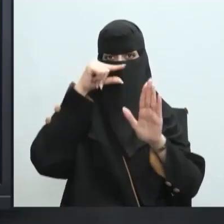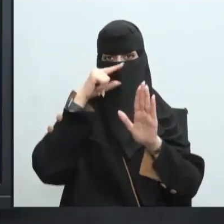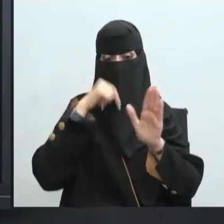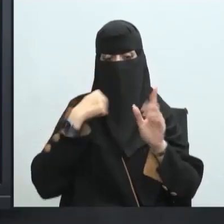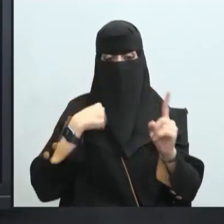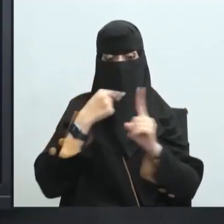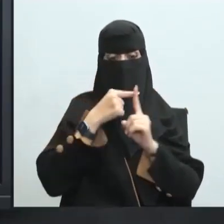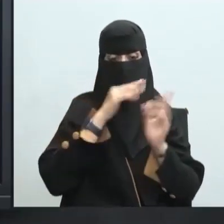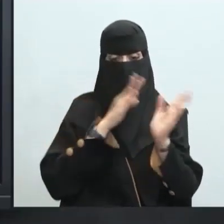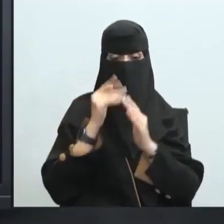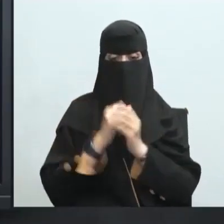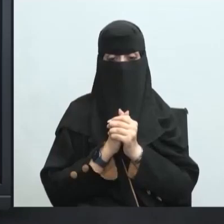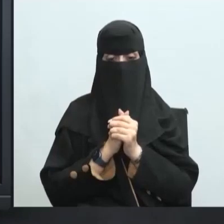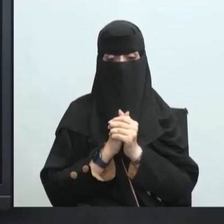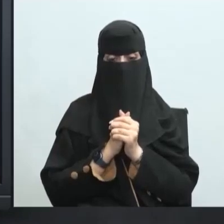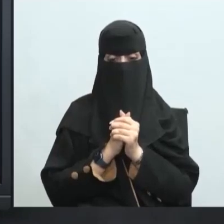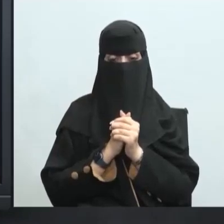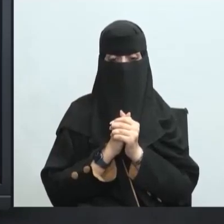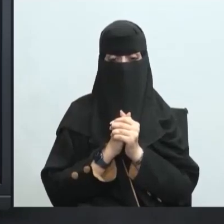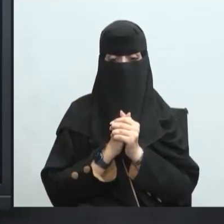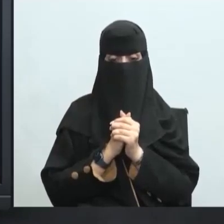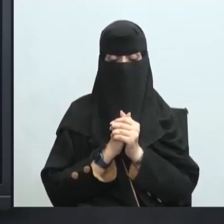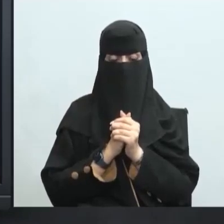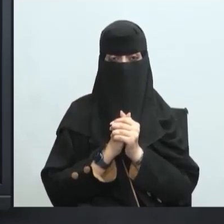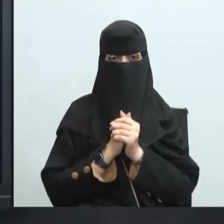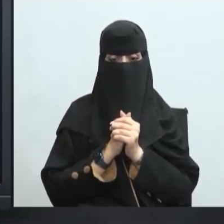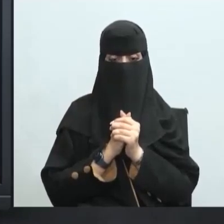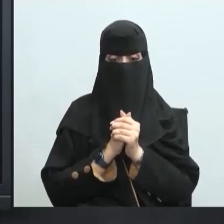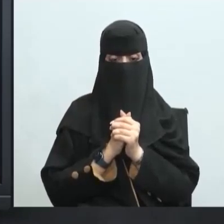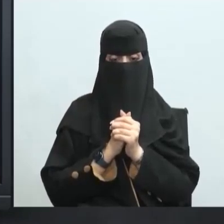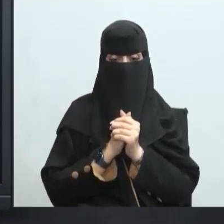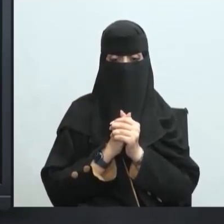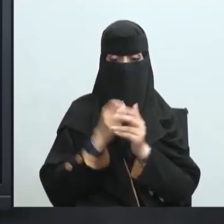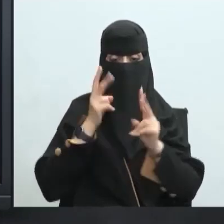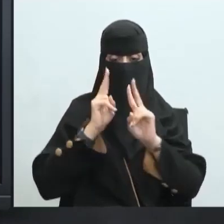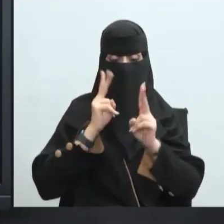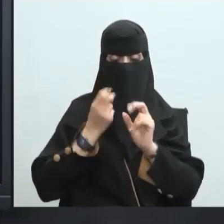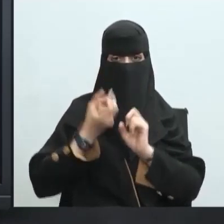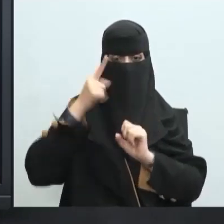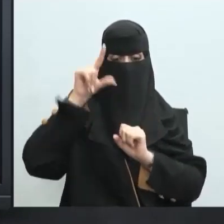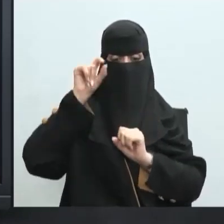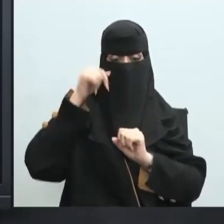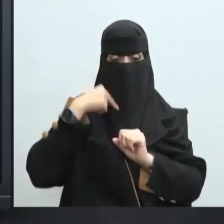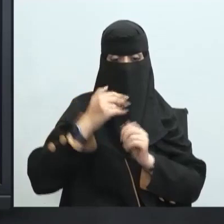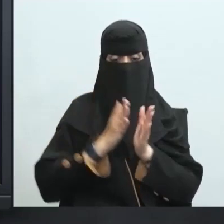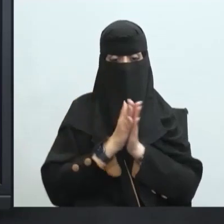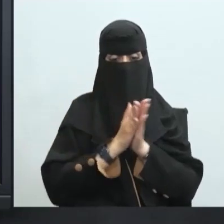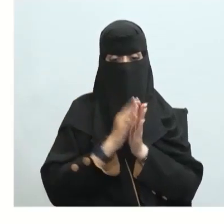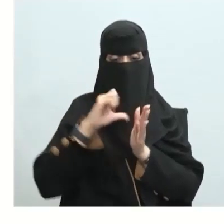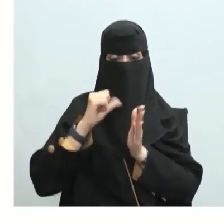الهادف والضحكه الصافيه سور طلاب ثانيه ثانوي دعوتكم لحفل الابداع والتميز والامتاع